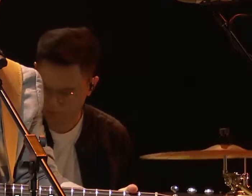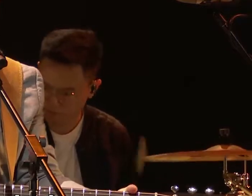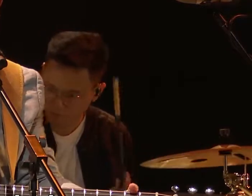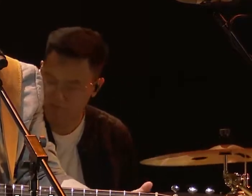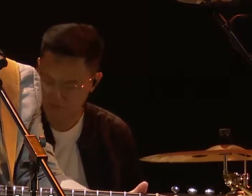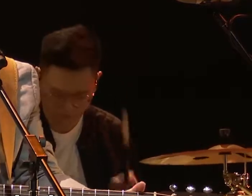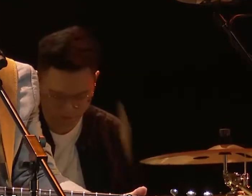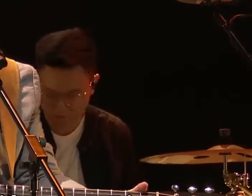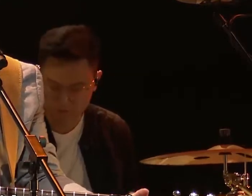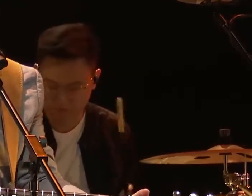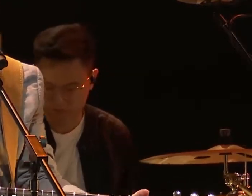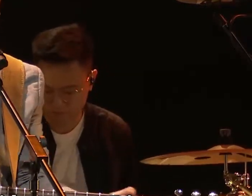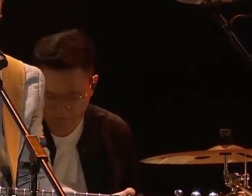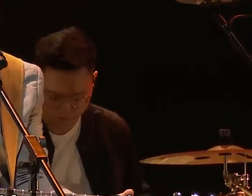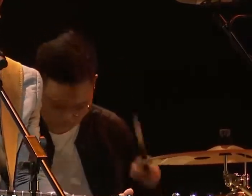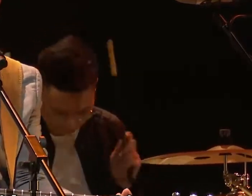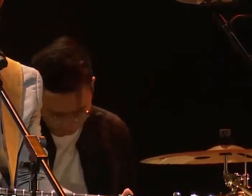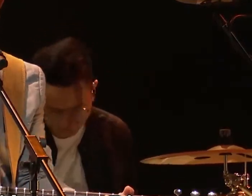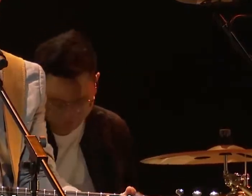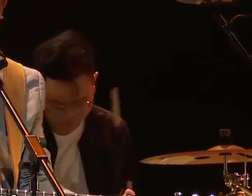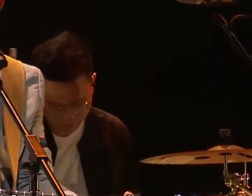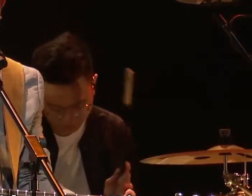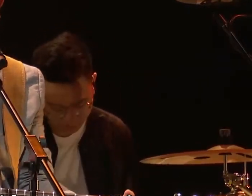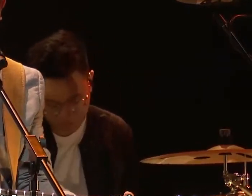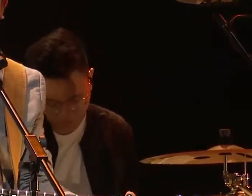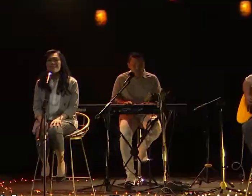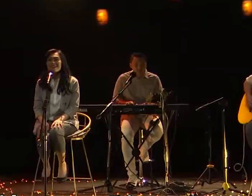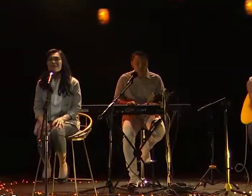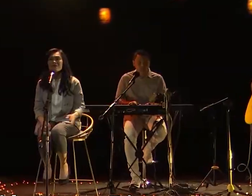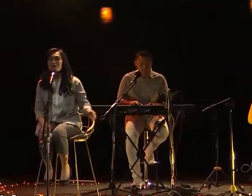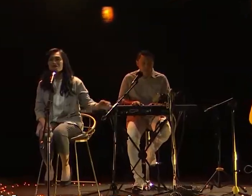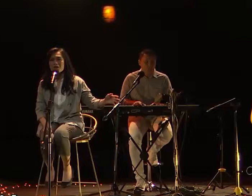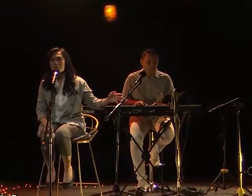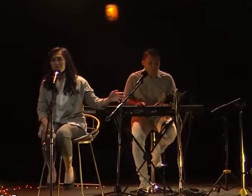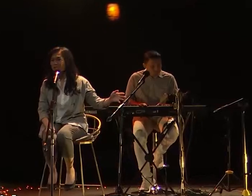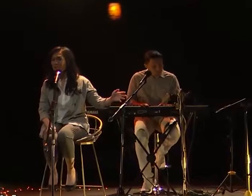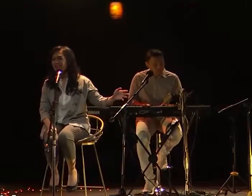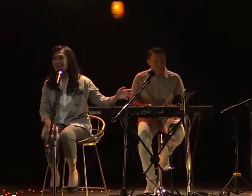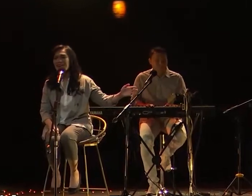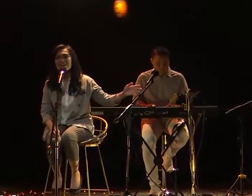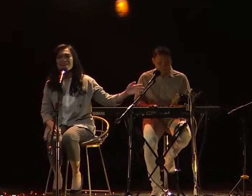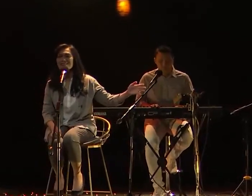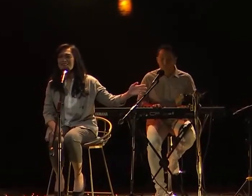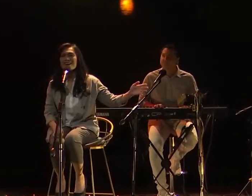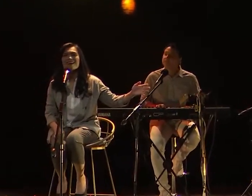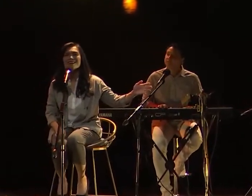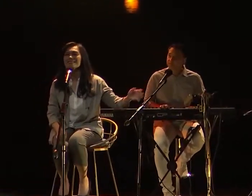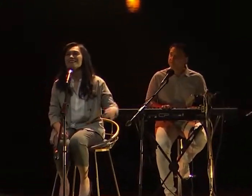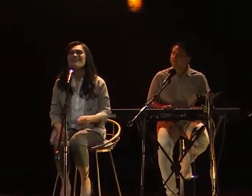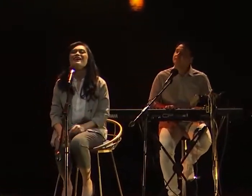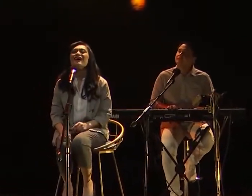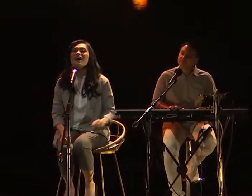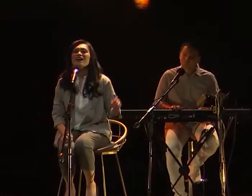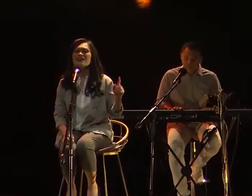Walau badai menghadang, ku kan terbang tinggi bersama Dia,